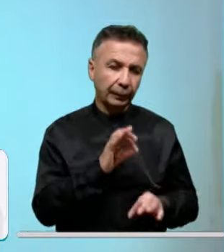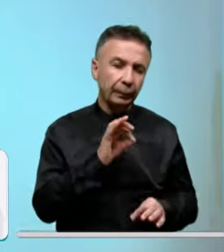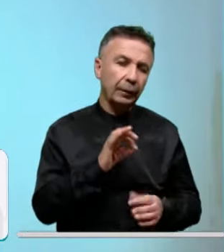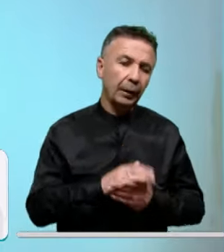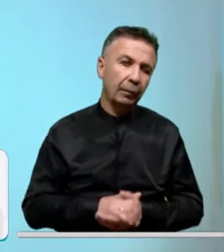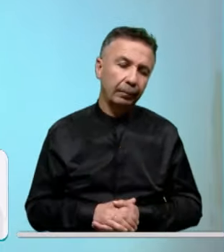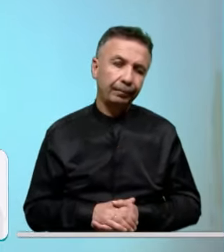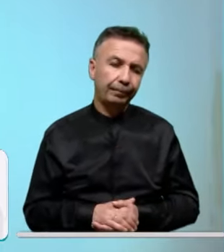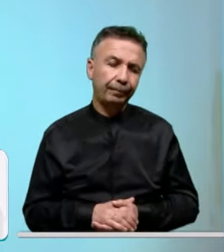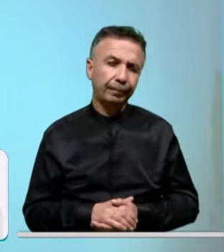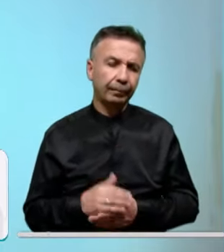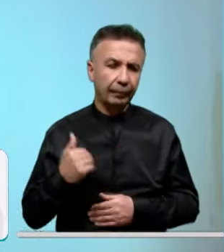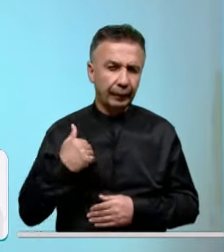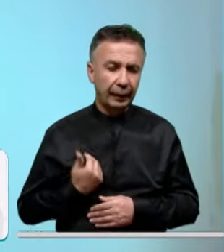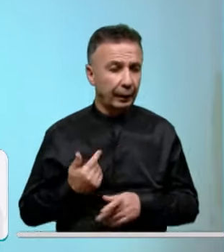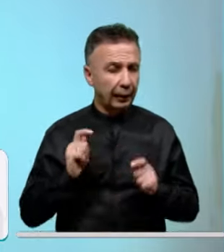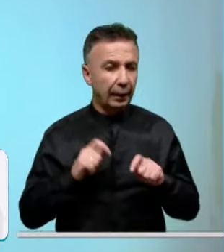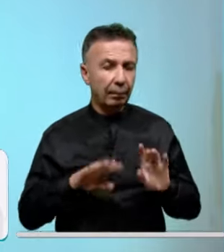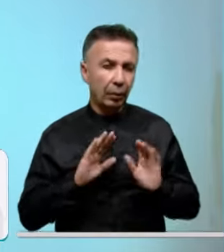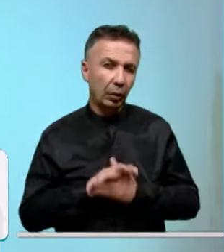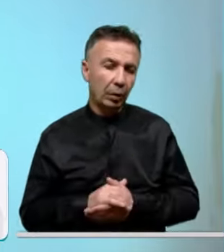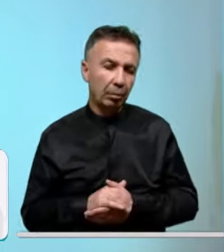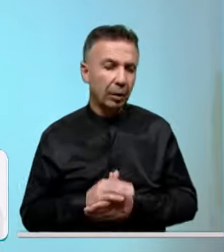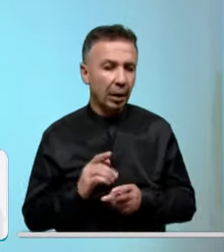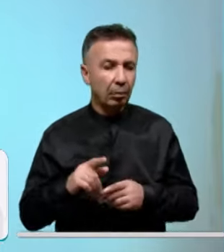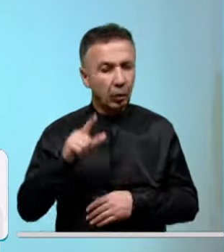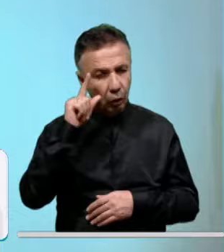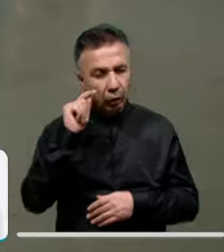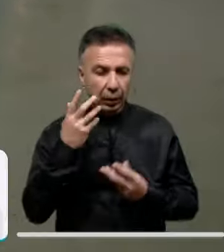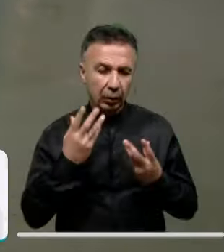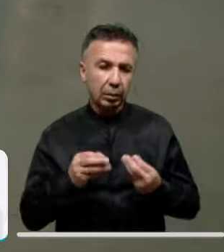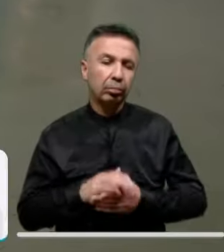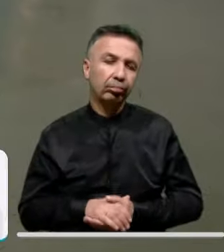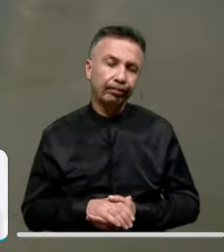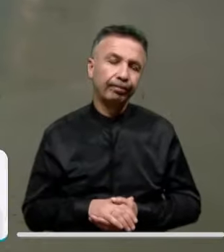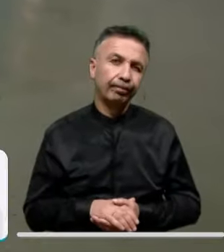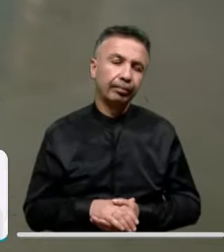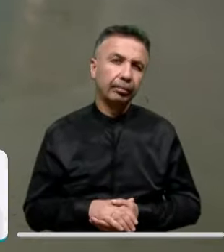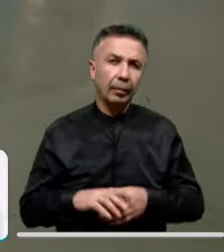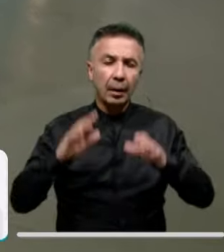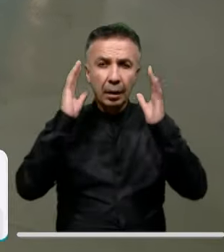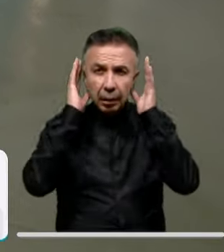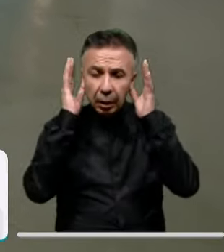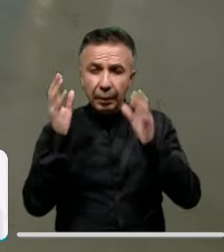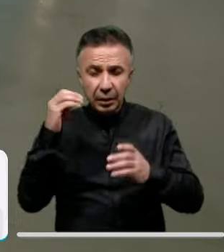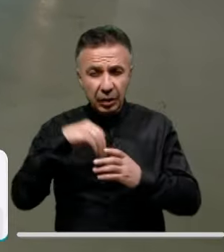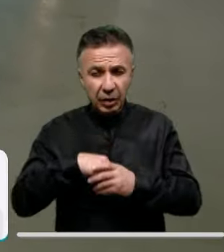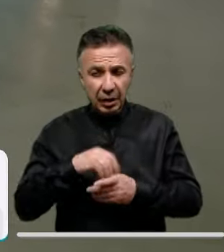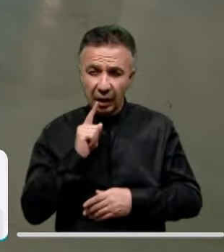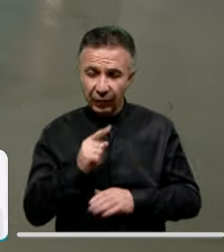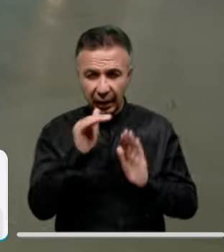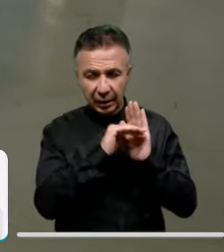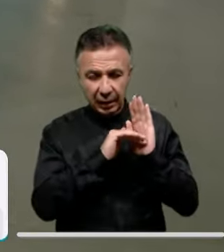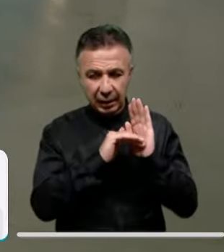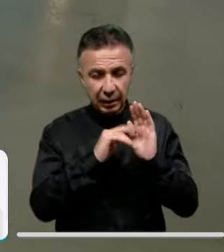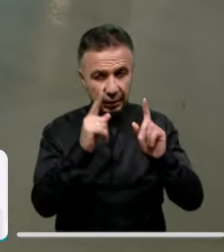vatandaşımızı ikna etmiyor ya da bir takım soru işaretleri kalıyor. Namazın içindeki rükünlerini biz